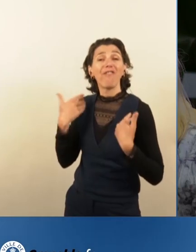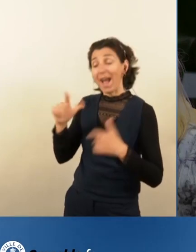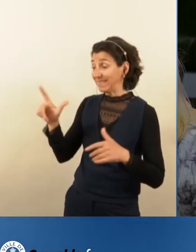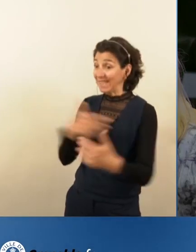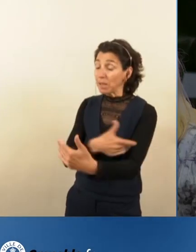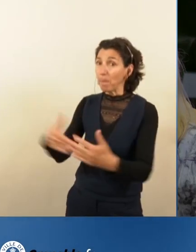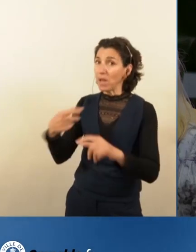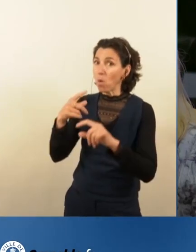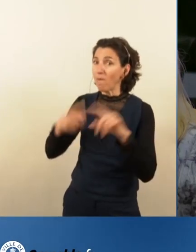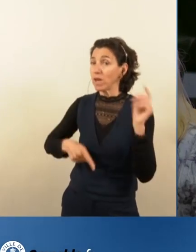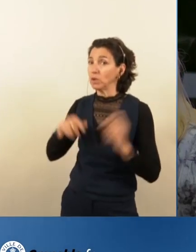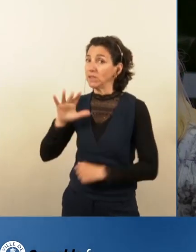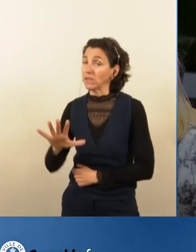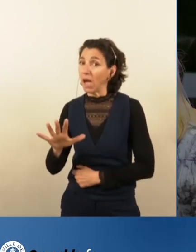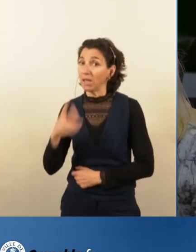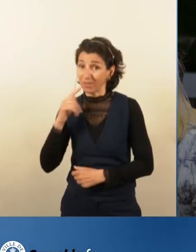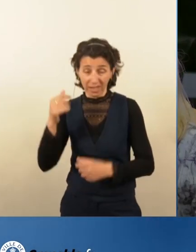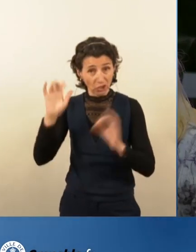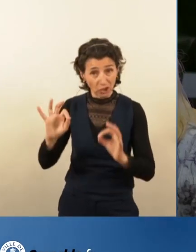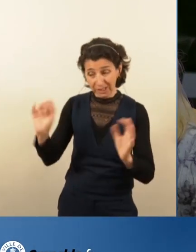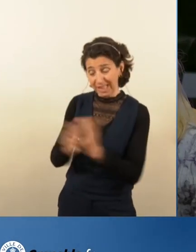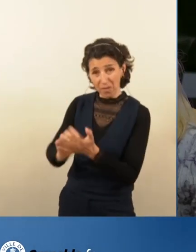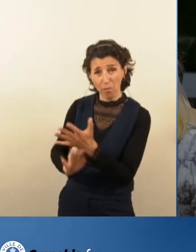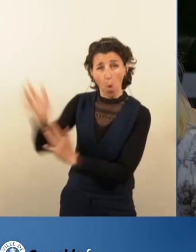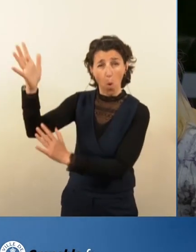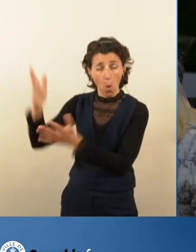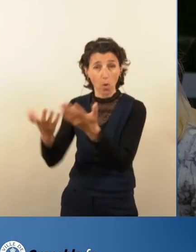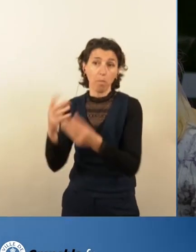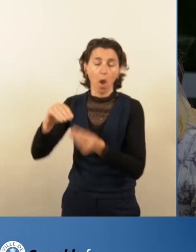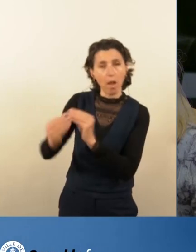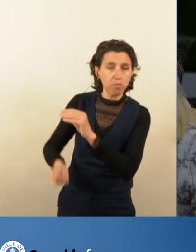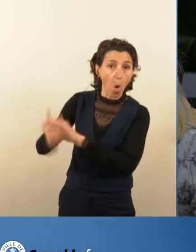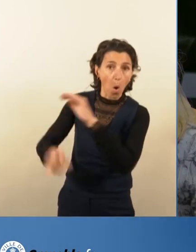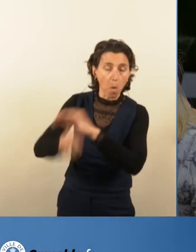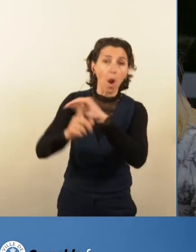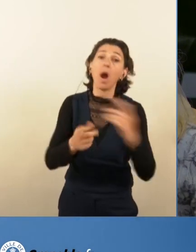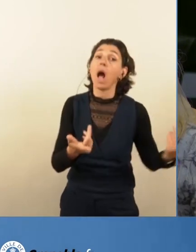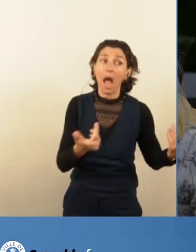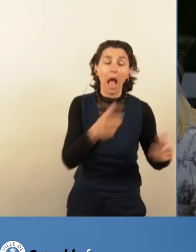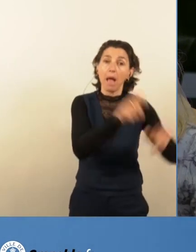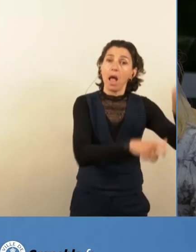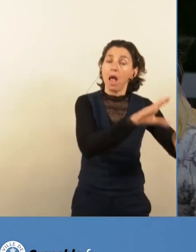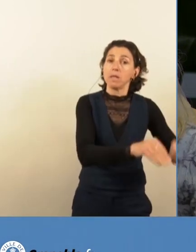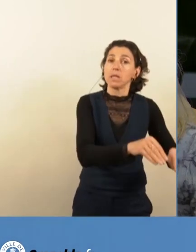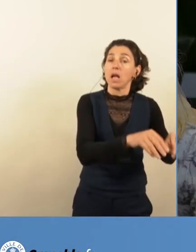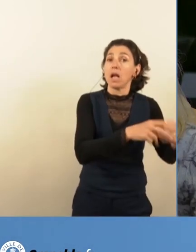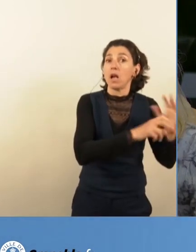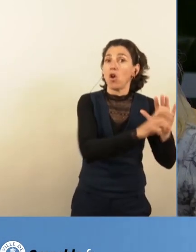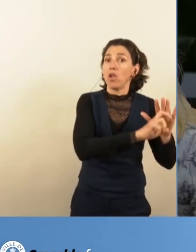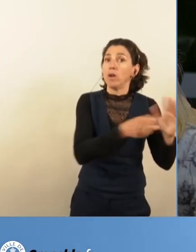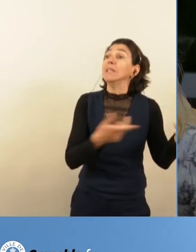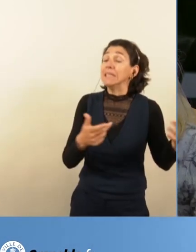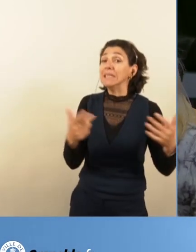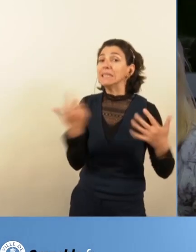incendie de ce genre et qu'on a une plaie de ce genre qui intervient le contribuable il y est pour la franchise de